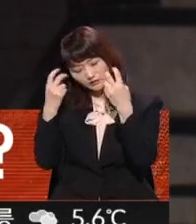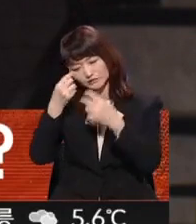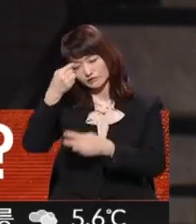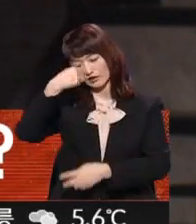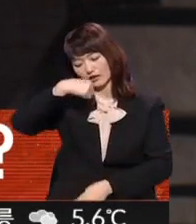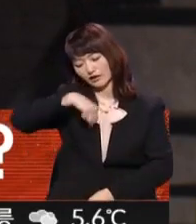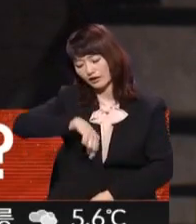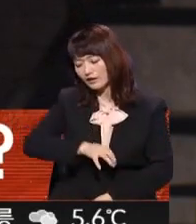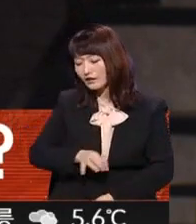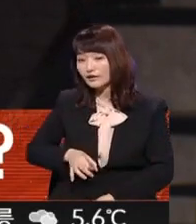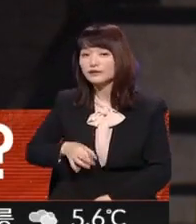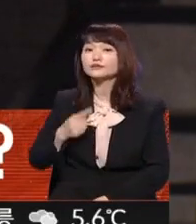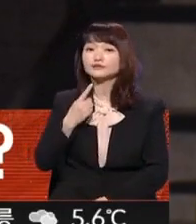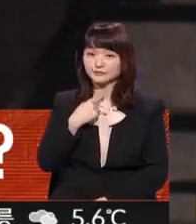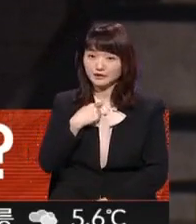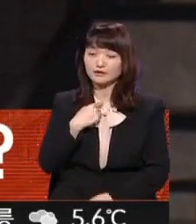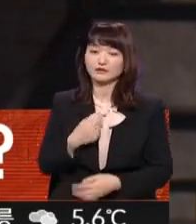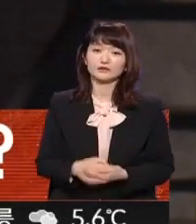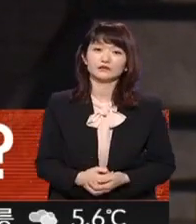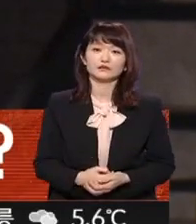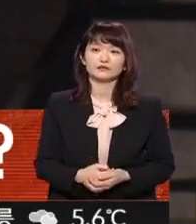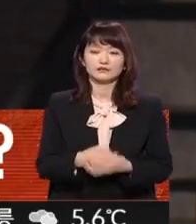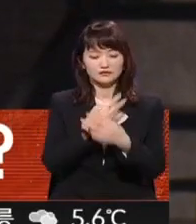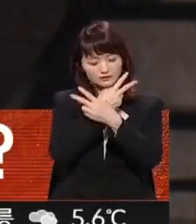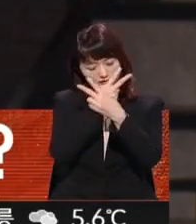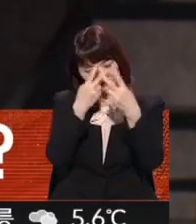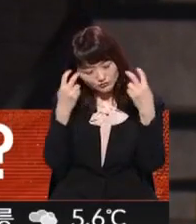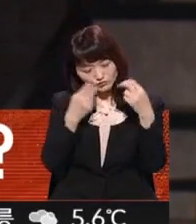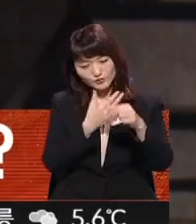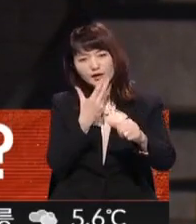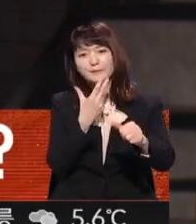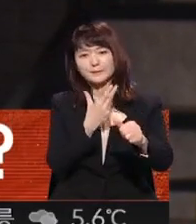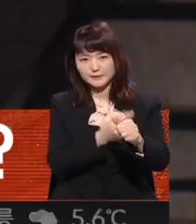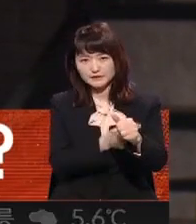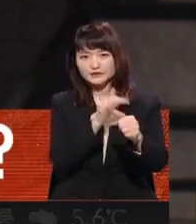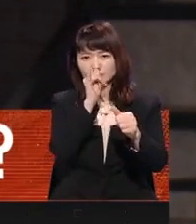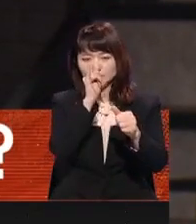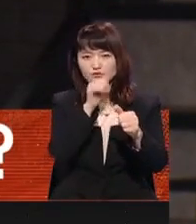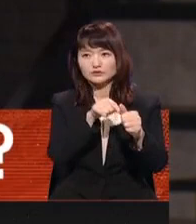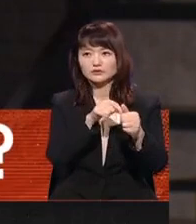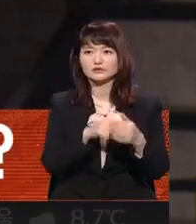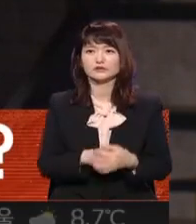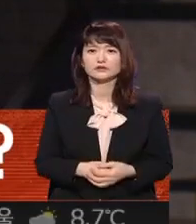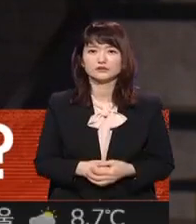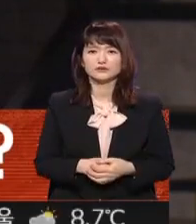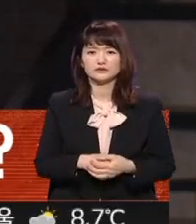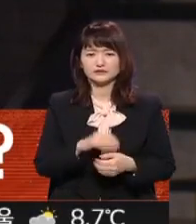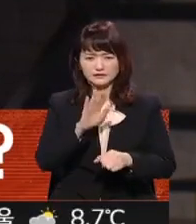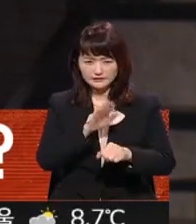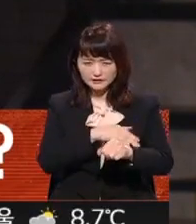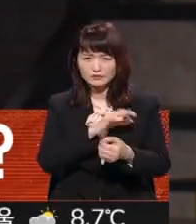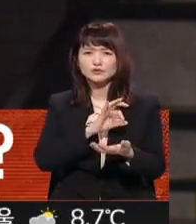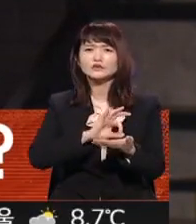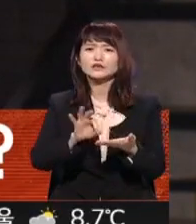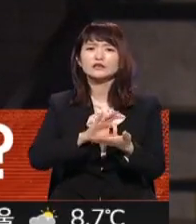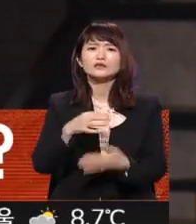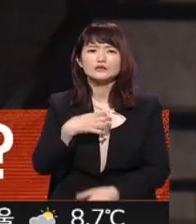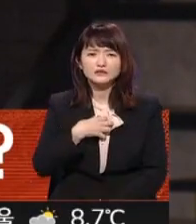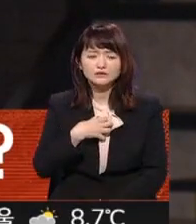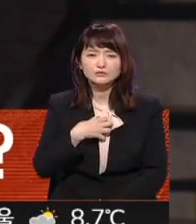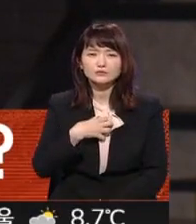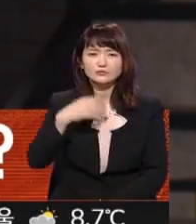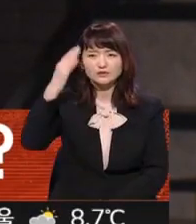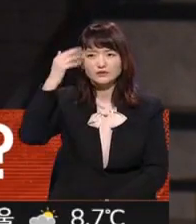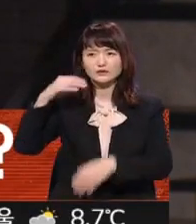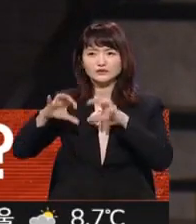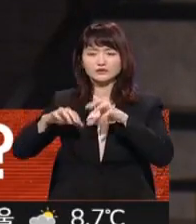계실텐데 이게 이제 일반적으로 수면마취에 많이 사용을 하고 있긴 있습니다만 이것은 온 암용을 했을 때는 상당히 위험하다 그래서 우리나라